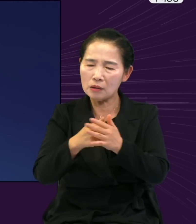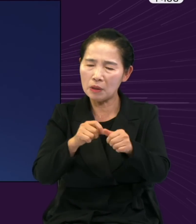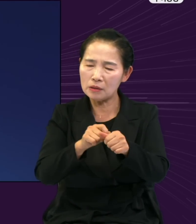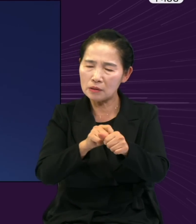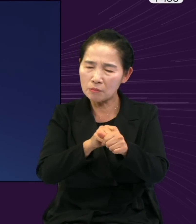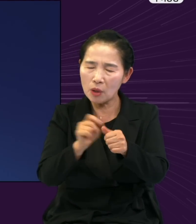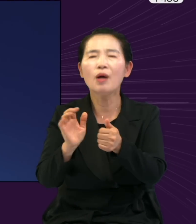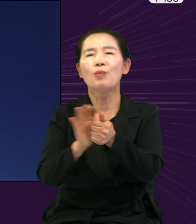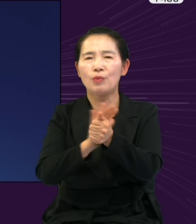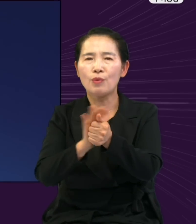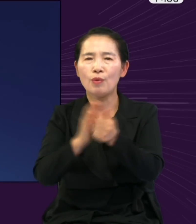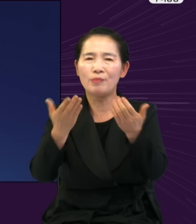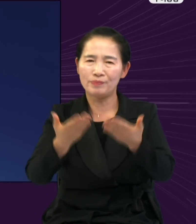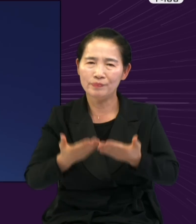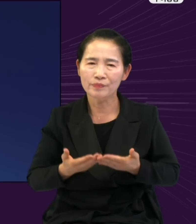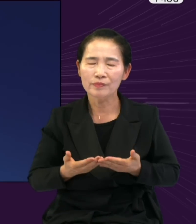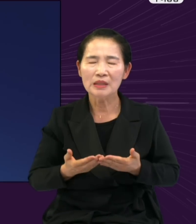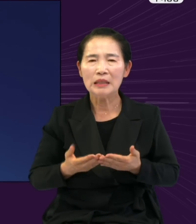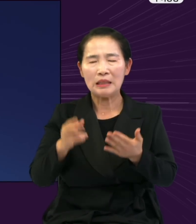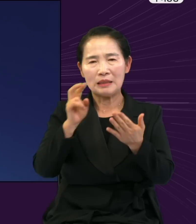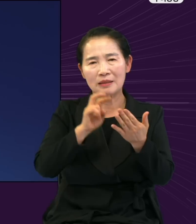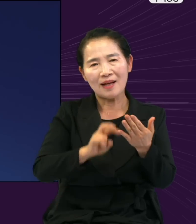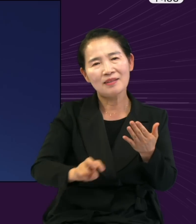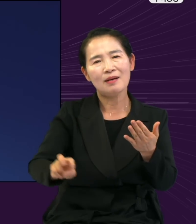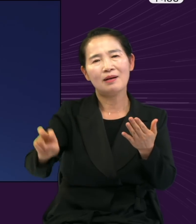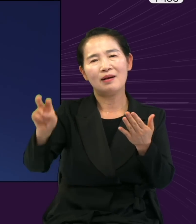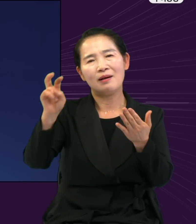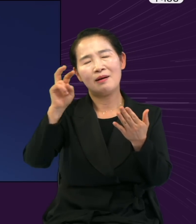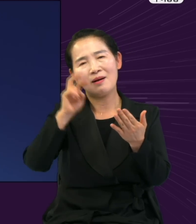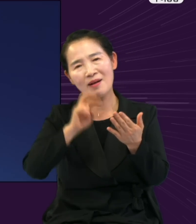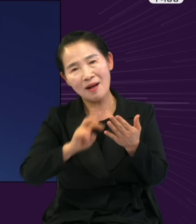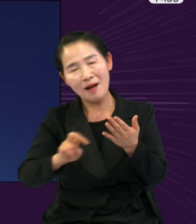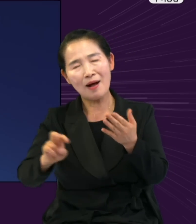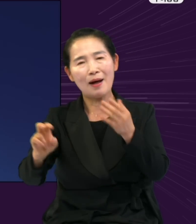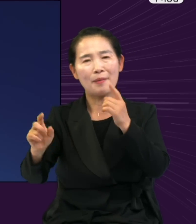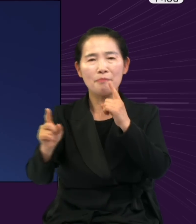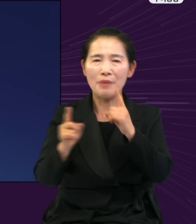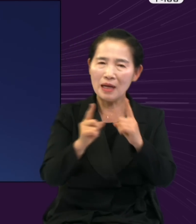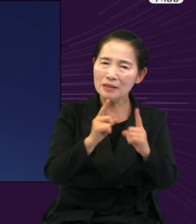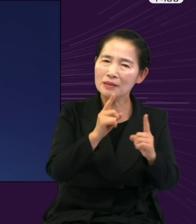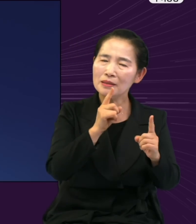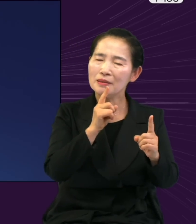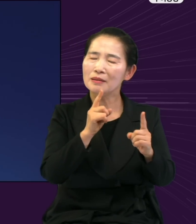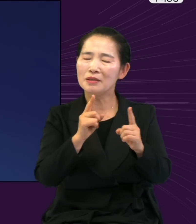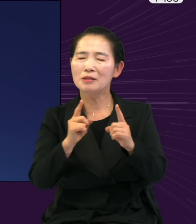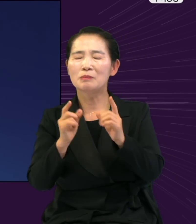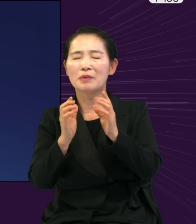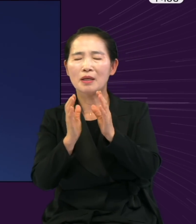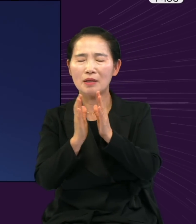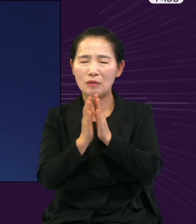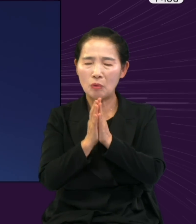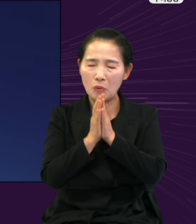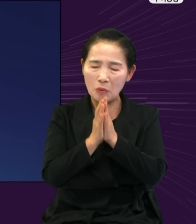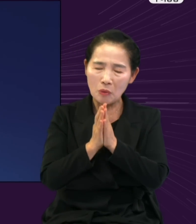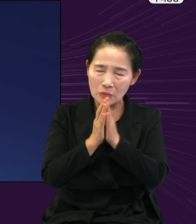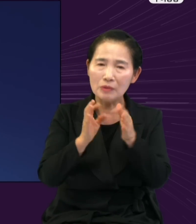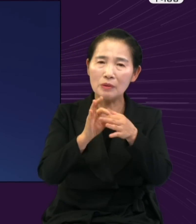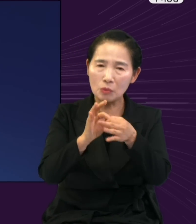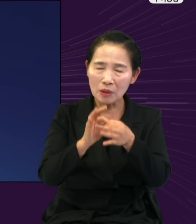아버지께서는 찬양 속에서 그리고 말씀 속에서 기도 속에서 시간마다 저를